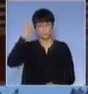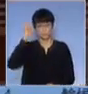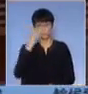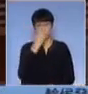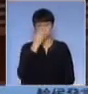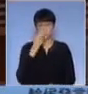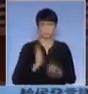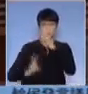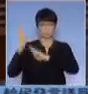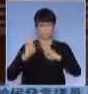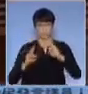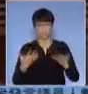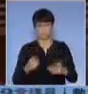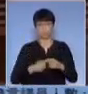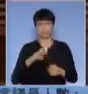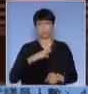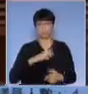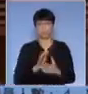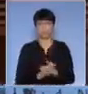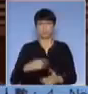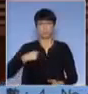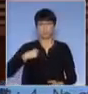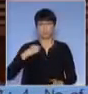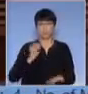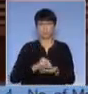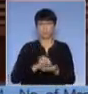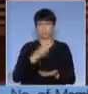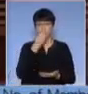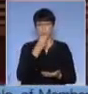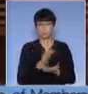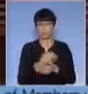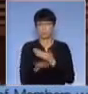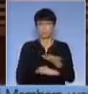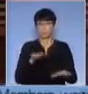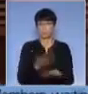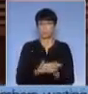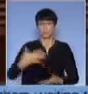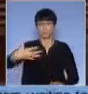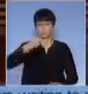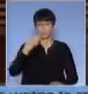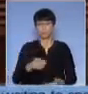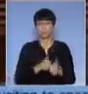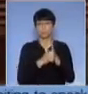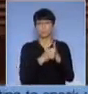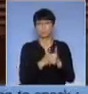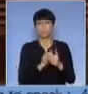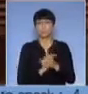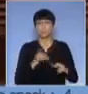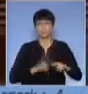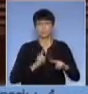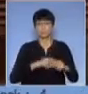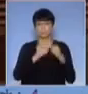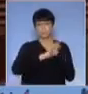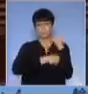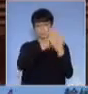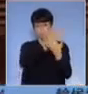歷史和現實情況，國家決定在對香港恢復行使主權的時候，根據中華人民共和國憲法的規定設